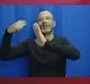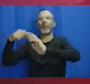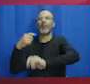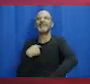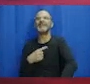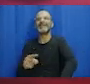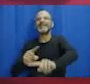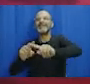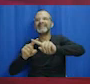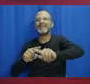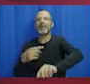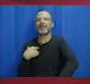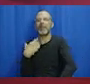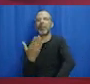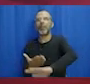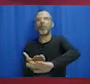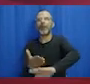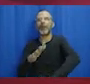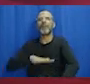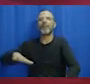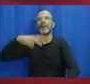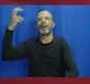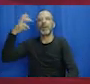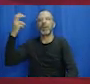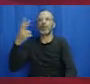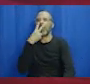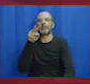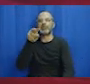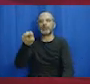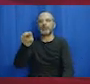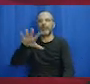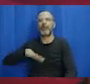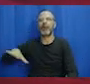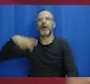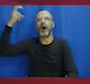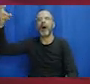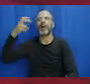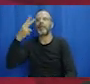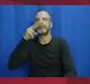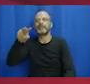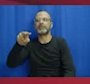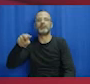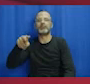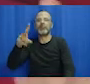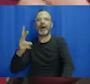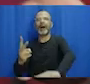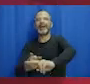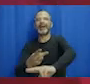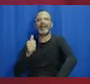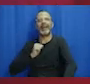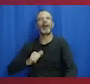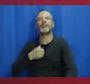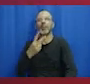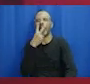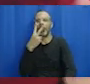هي عمال تدل على انه المجتمع اليهودي لا ينظر الى المجتمع العربي بعين الرضا. ومن هذا المنطلق انا كيف